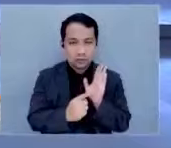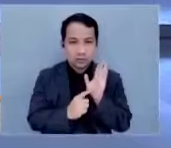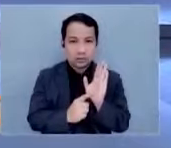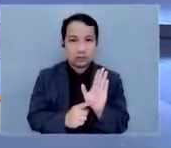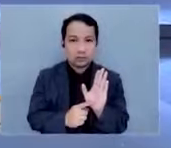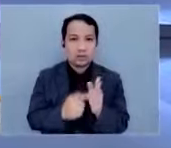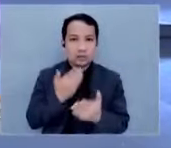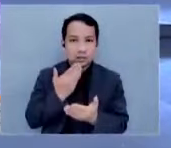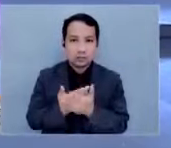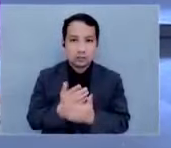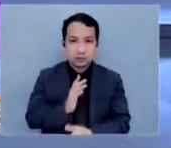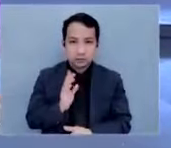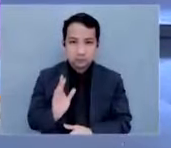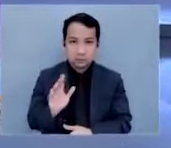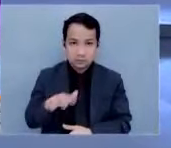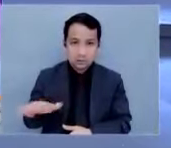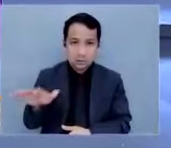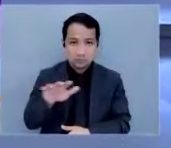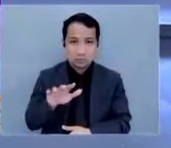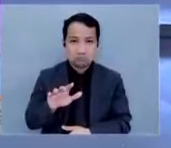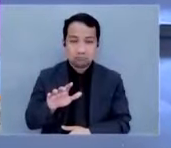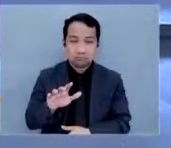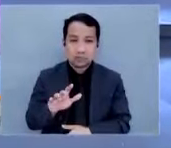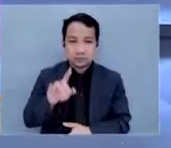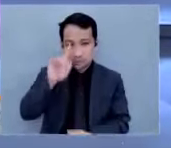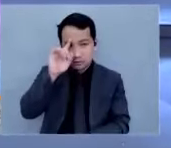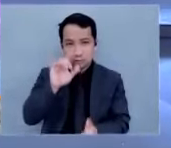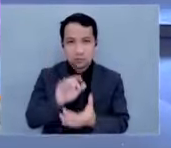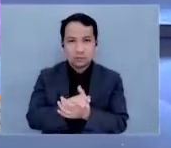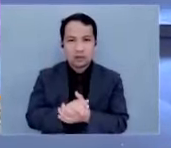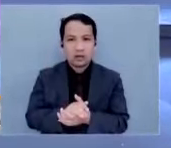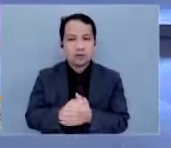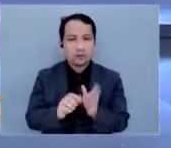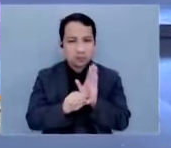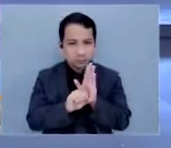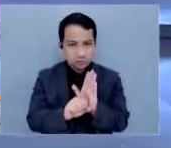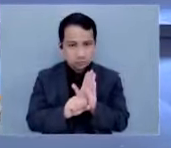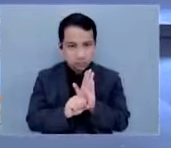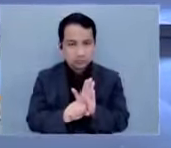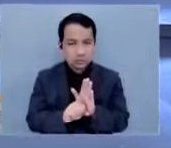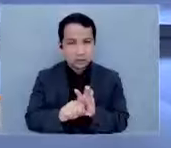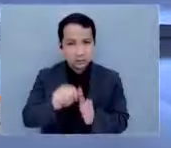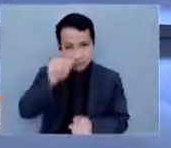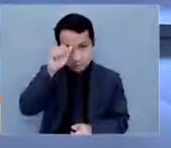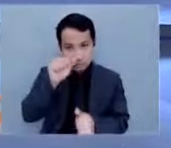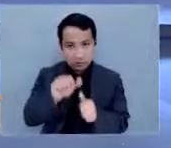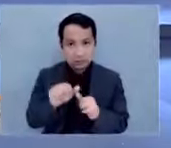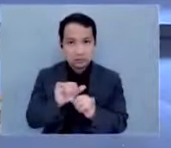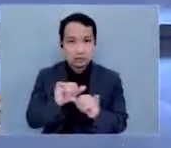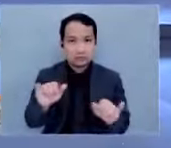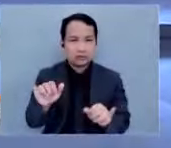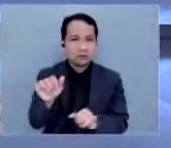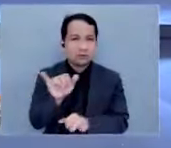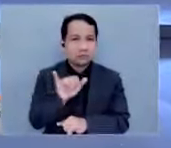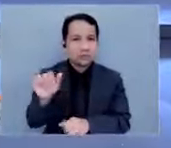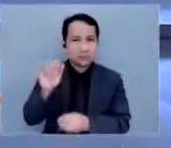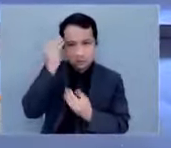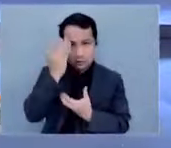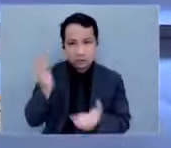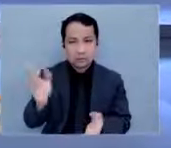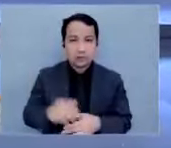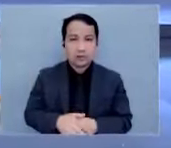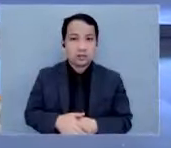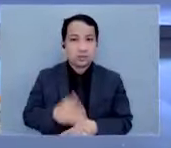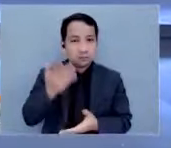ang ilan sa ating mga paniniwala. Magsilbi rin sana itong paalala, gaya ng lagi nating sinasabi na ang kay